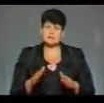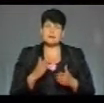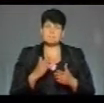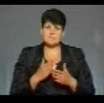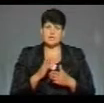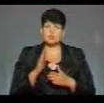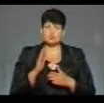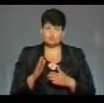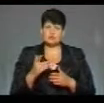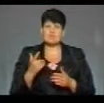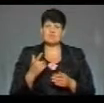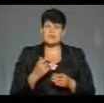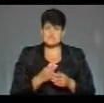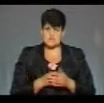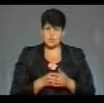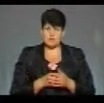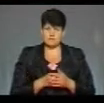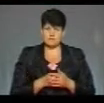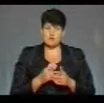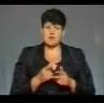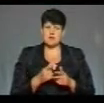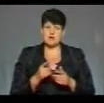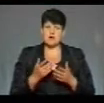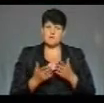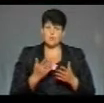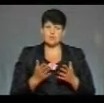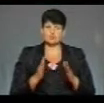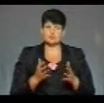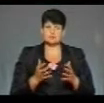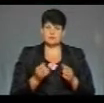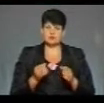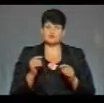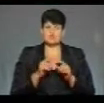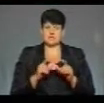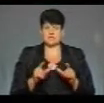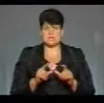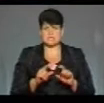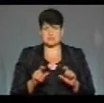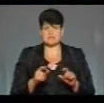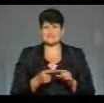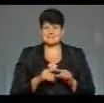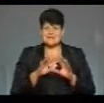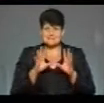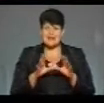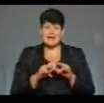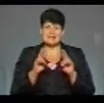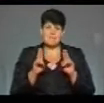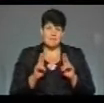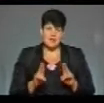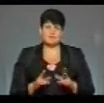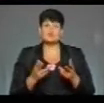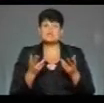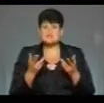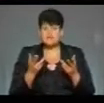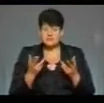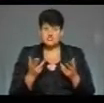мають бути вакциновані, аби бути прийняними до дошкільного закладу. Це загальне правило. Звичайно,